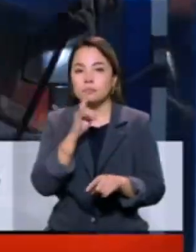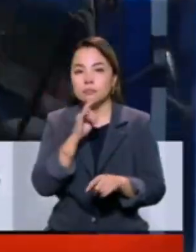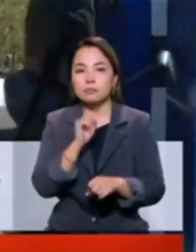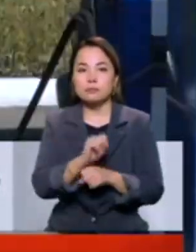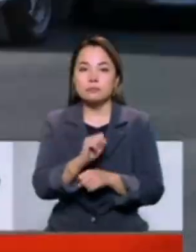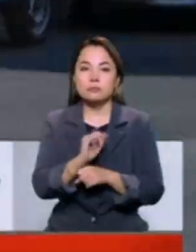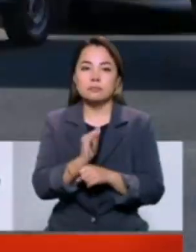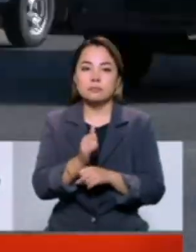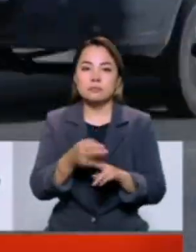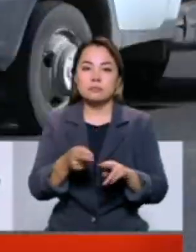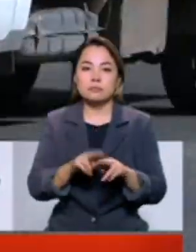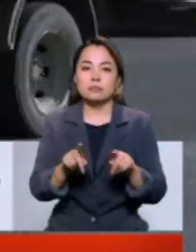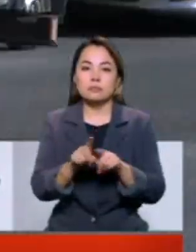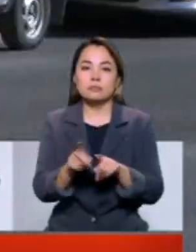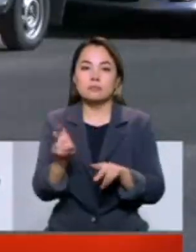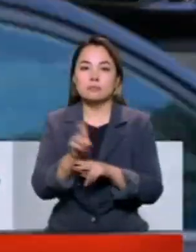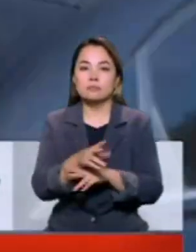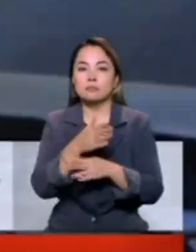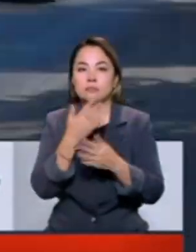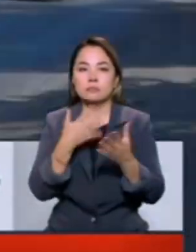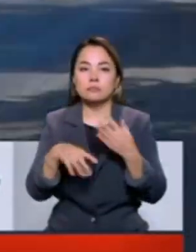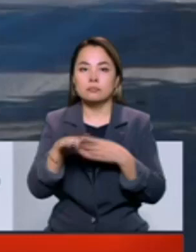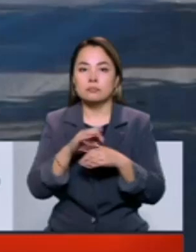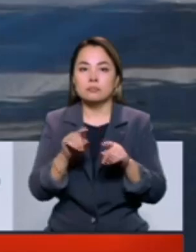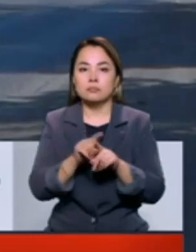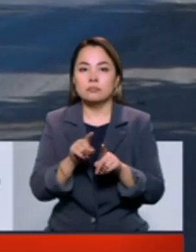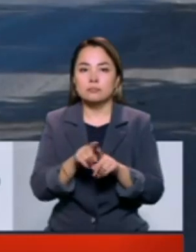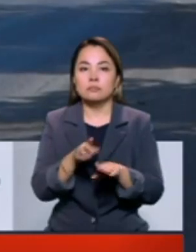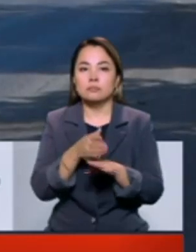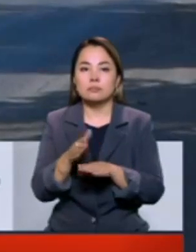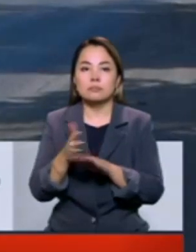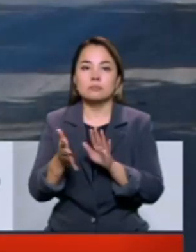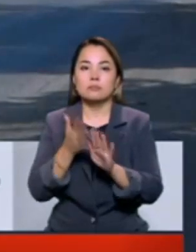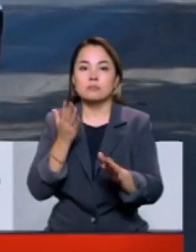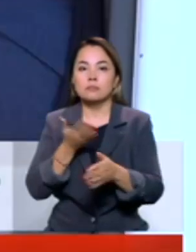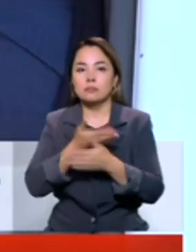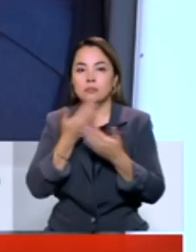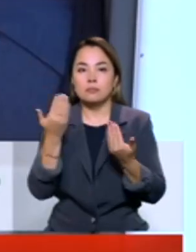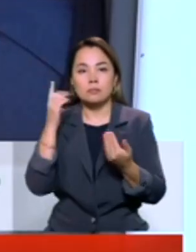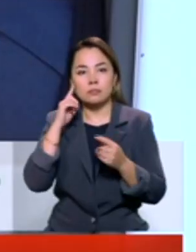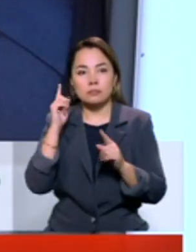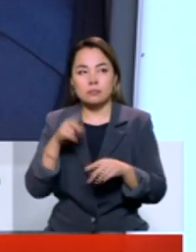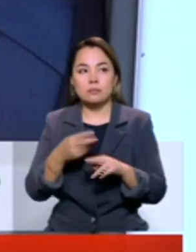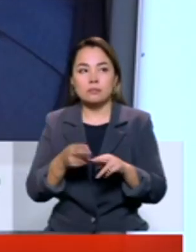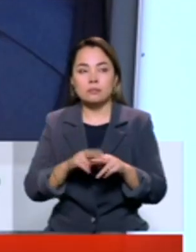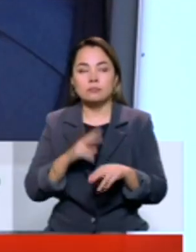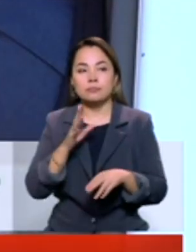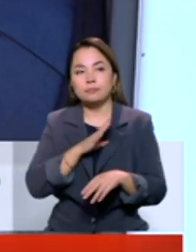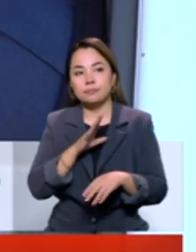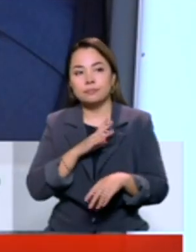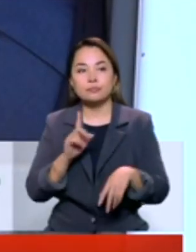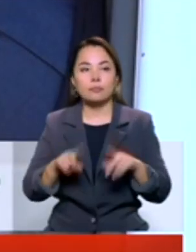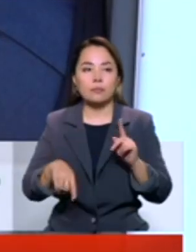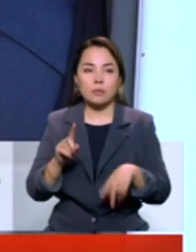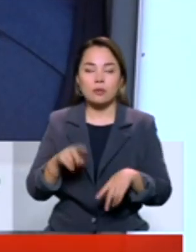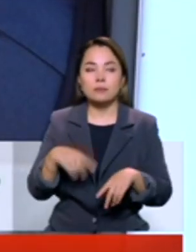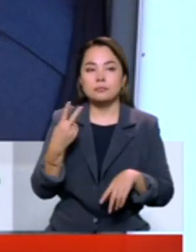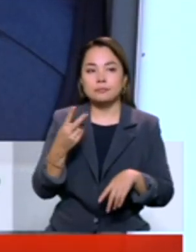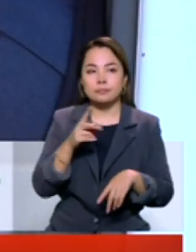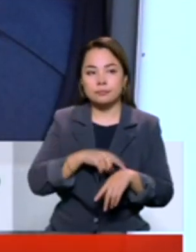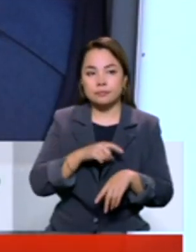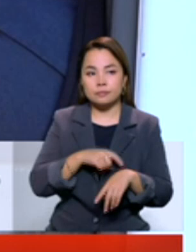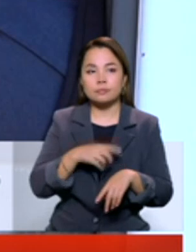қалғандардан жоқ. Неге бөлмейді? Бәрі заправке шамалдап, хотя бы очередь болмайды деді ол. Кейде 2 сағат болады, кейде 3 сағат